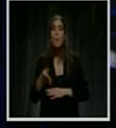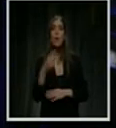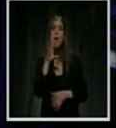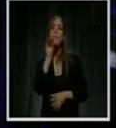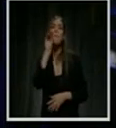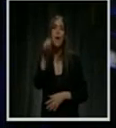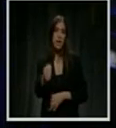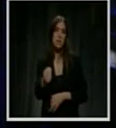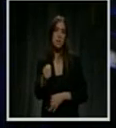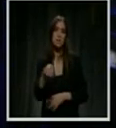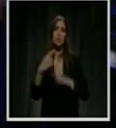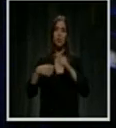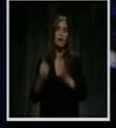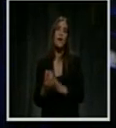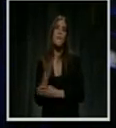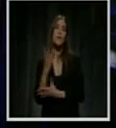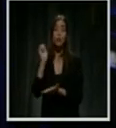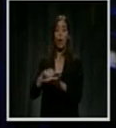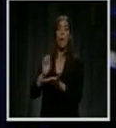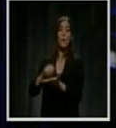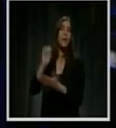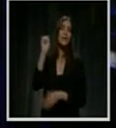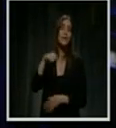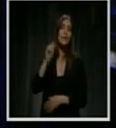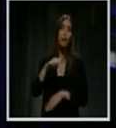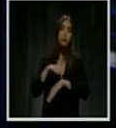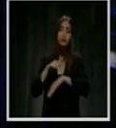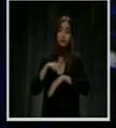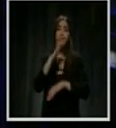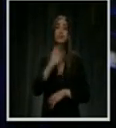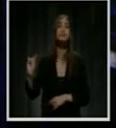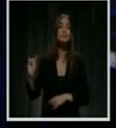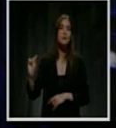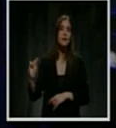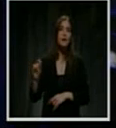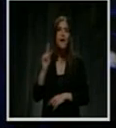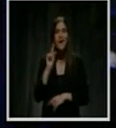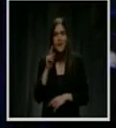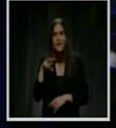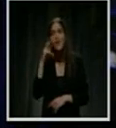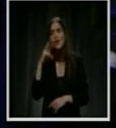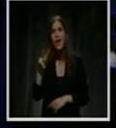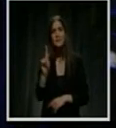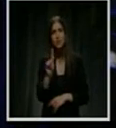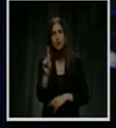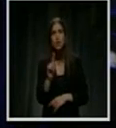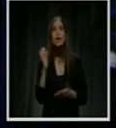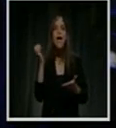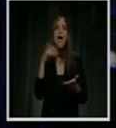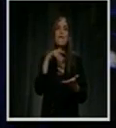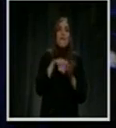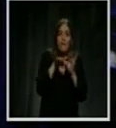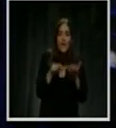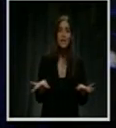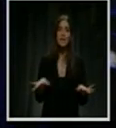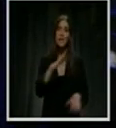tkun mill-ewwel favur tkabbir ta' malajr aċċellerat, rajt x'inhuma l-konsegwenzi fuq dak in-nies li qed isegwuna llejla. Qed